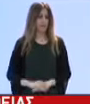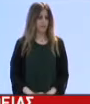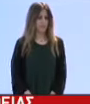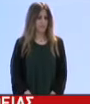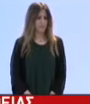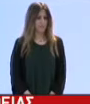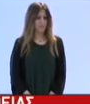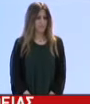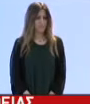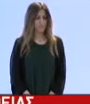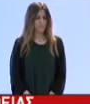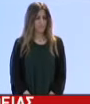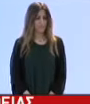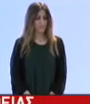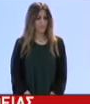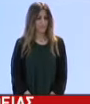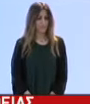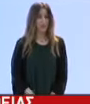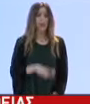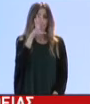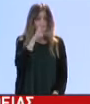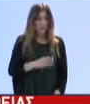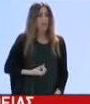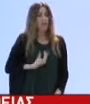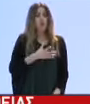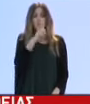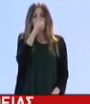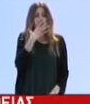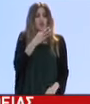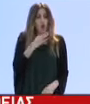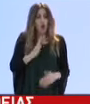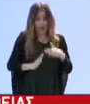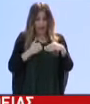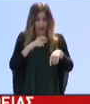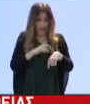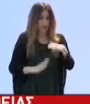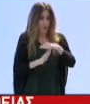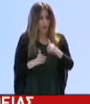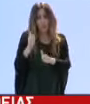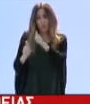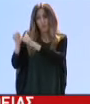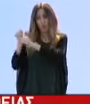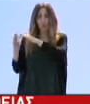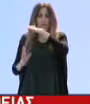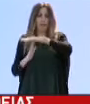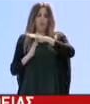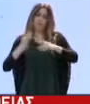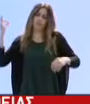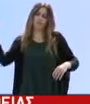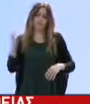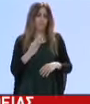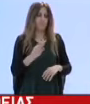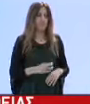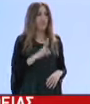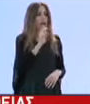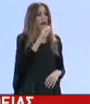διαδέχθηκαν άξιους προέδρους αυτού του κόμματος. Τον Πρωθυπουργό της Ευπρέπειας, τον Γιώργιο Ράλη, τον Ευπατρίδη